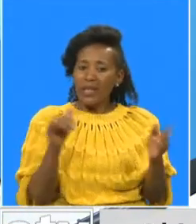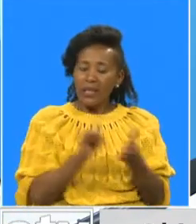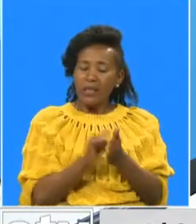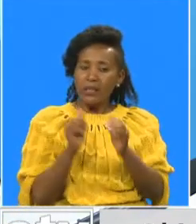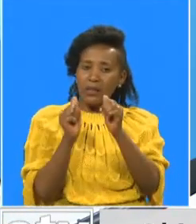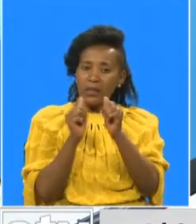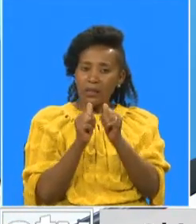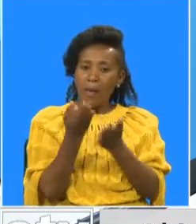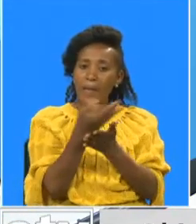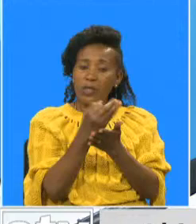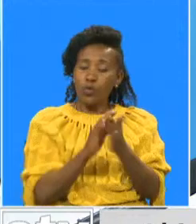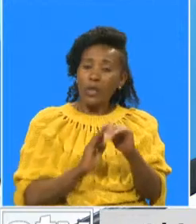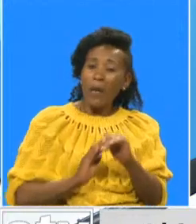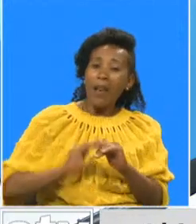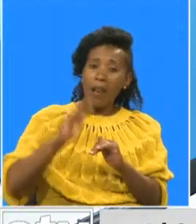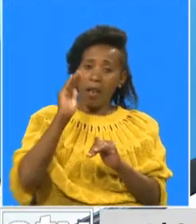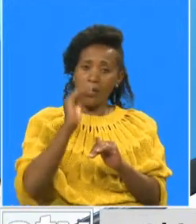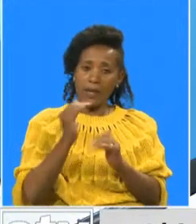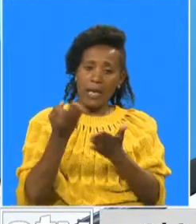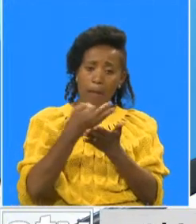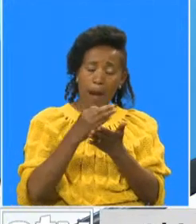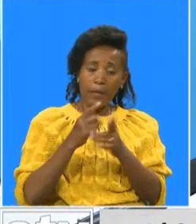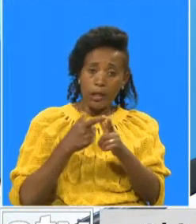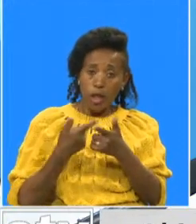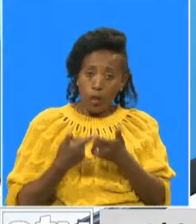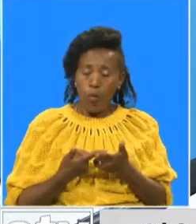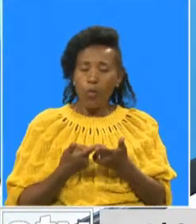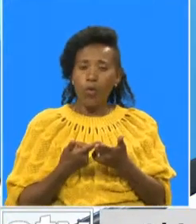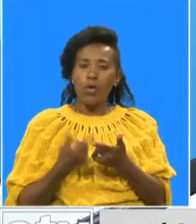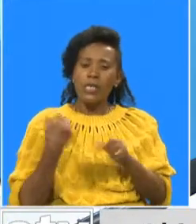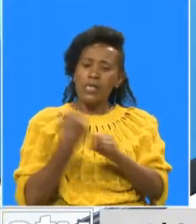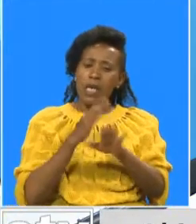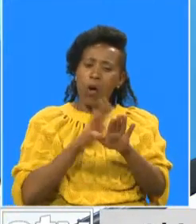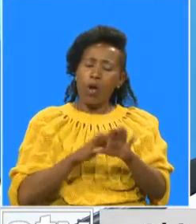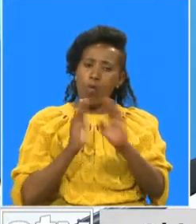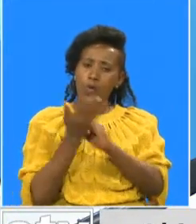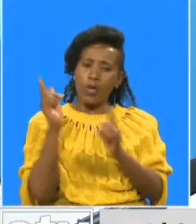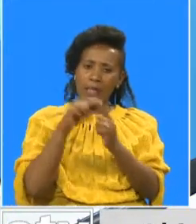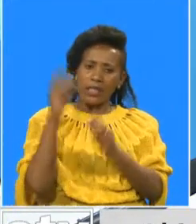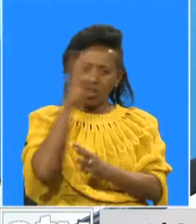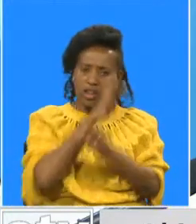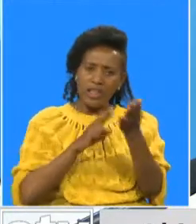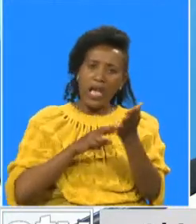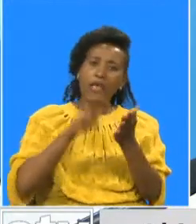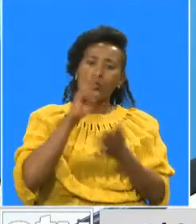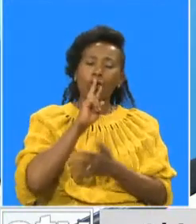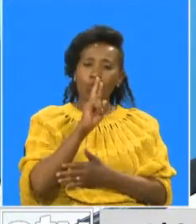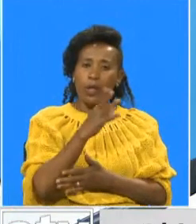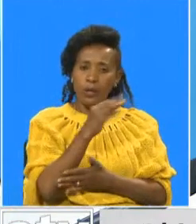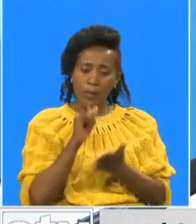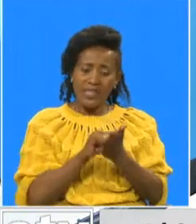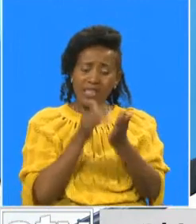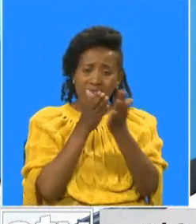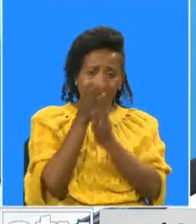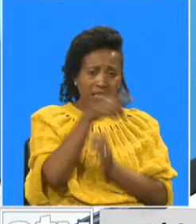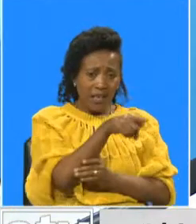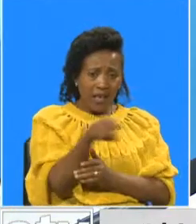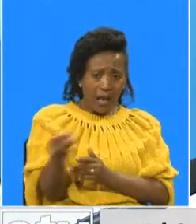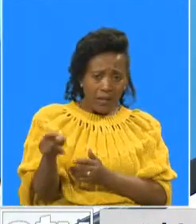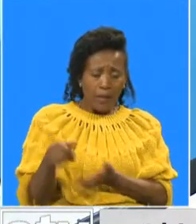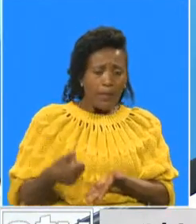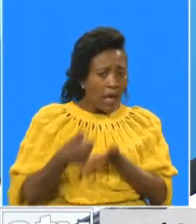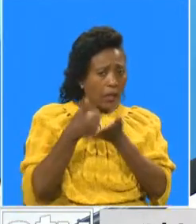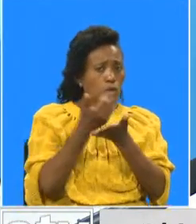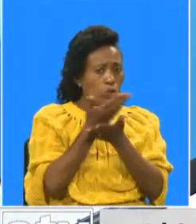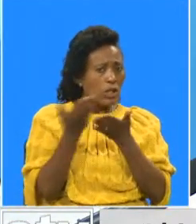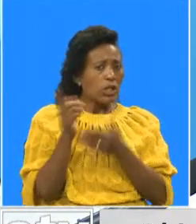ከዚሁ ከምርቱን በበለጠ ለማምረት ደግሞ ስራው ላይ ቢሆንም እንደ ችግር ግን ያነሷቸዋልና በዚህ ረገድ እናንተ